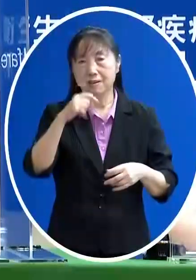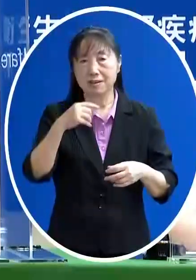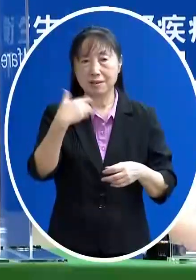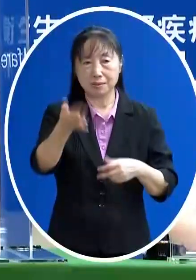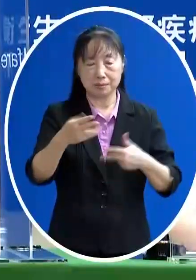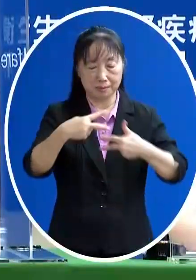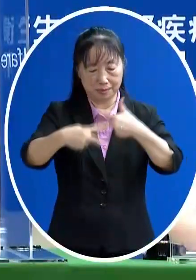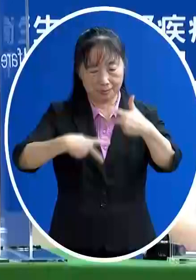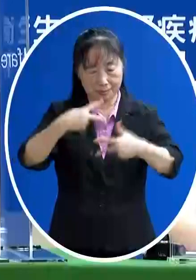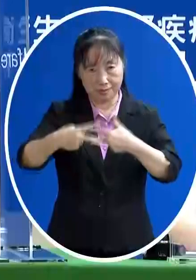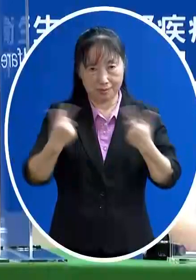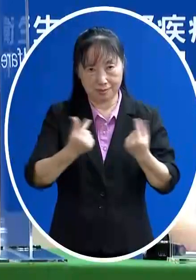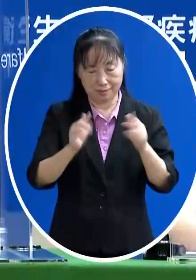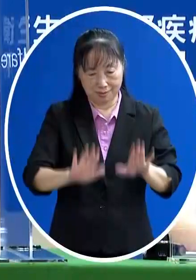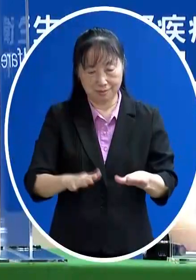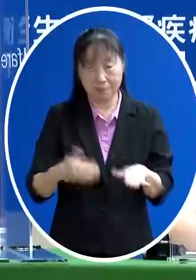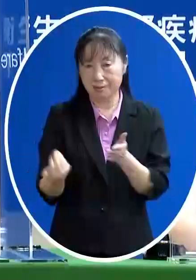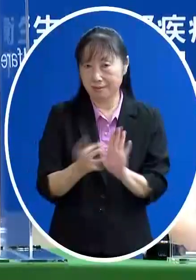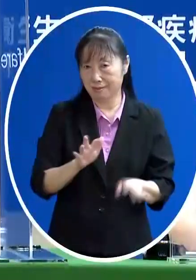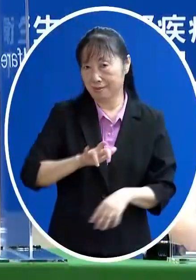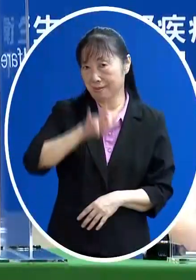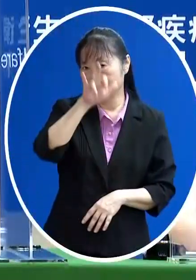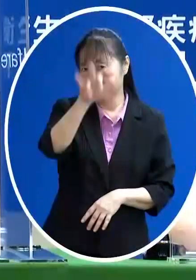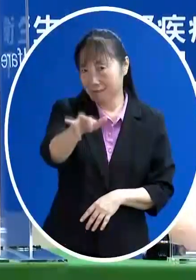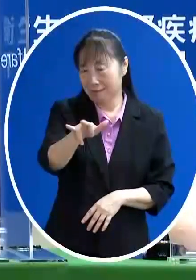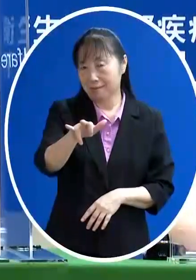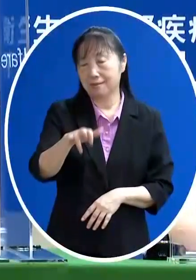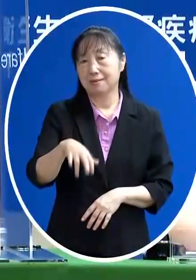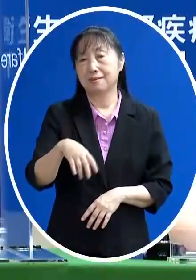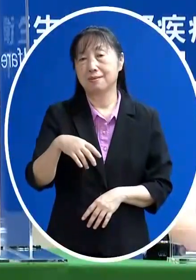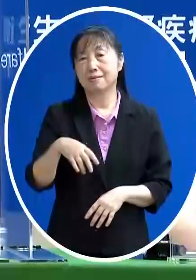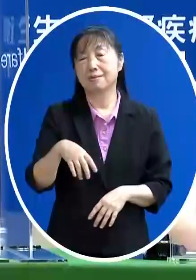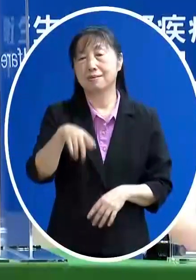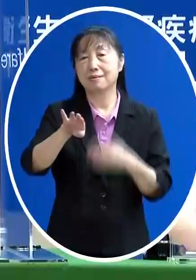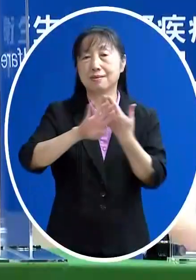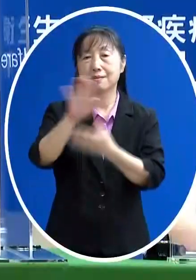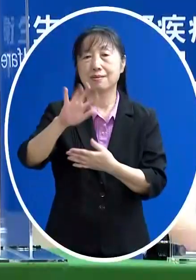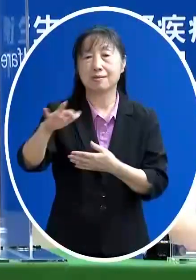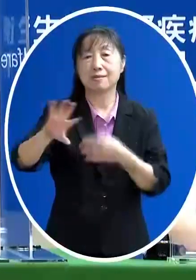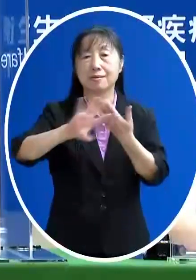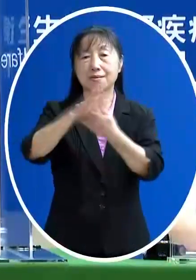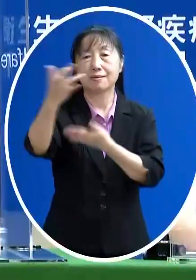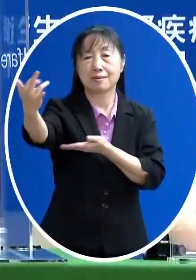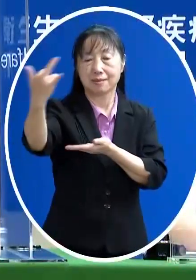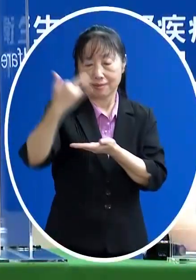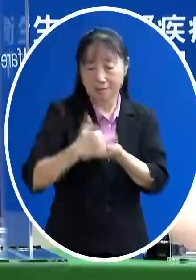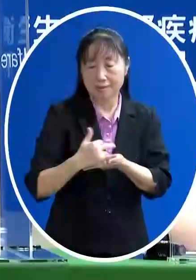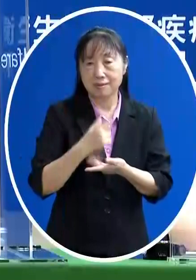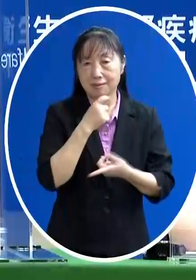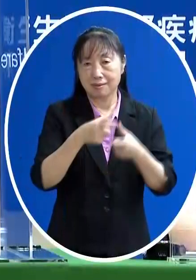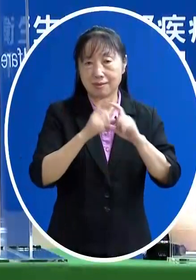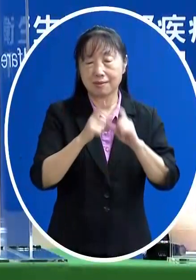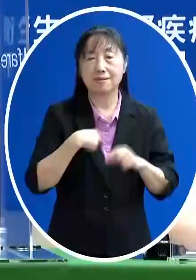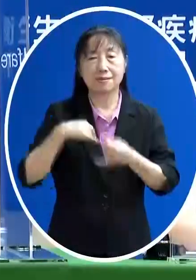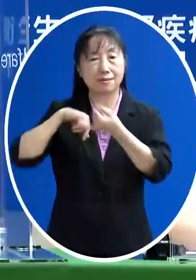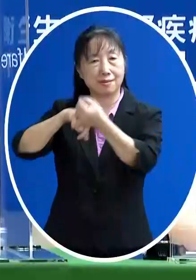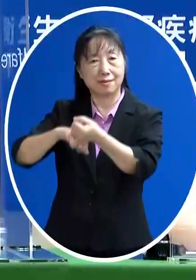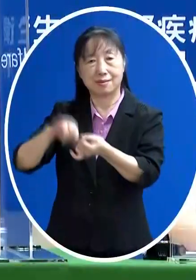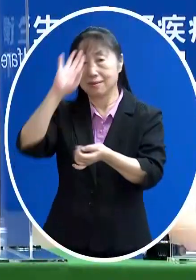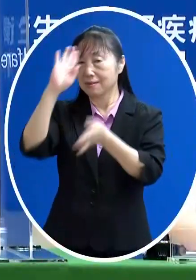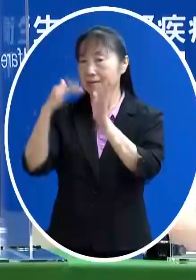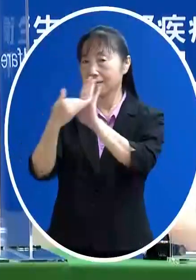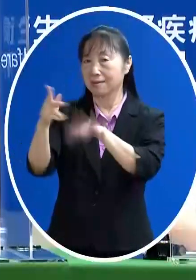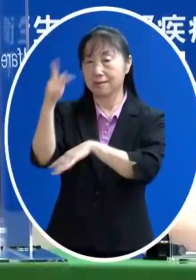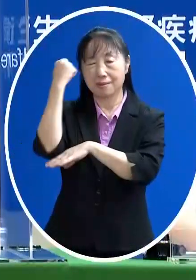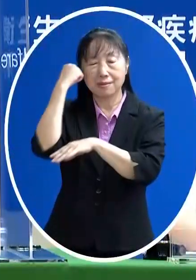的时间，包括现在准备要出国的哦，或者是从国外准备要回来的，还有就是已经订了防疫旅馆。